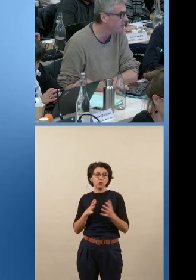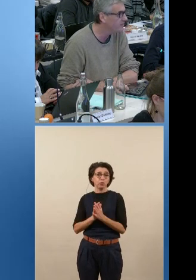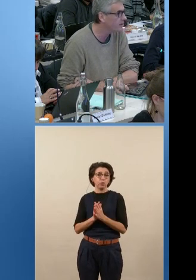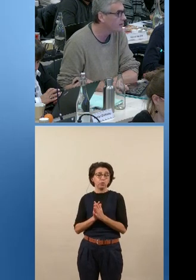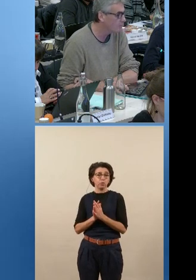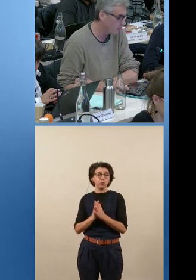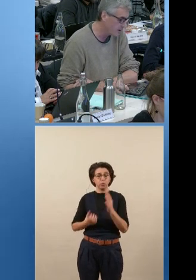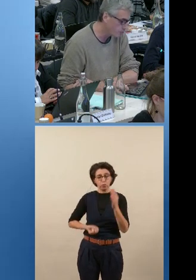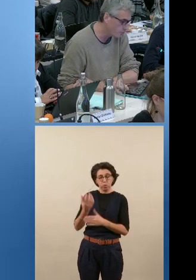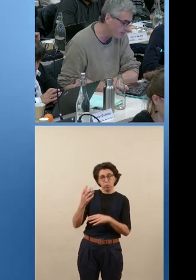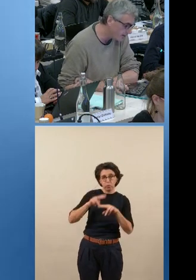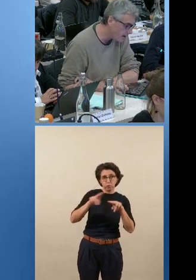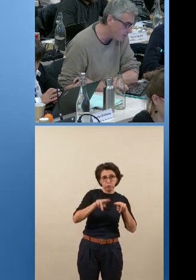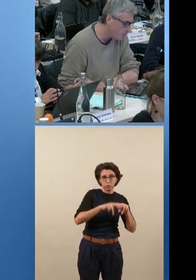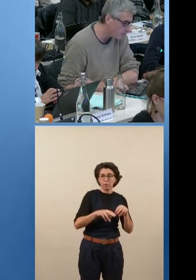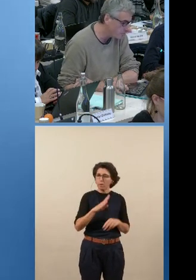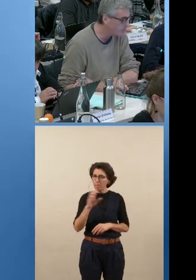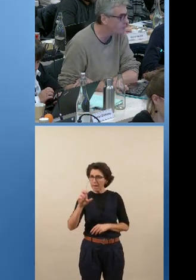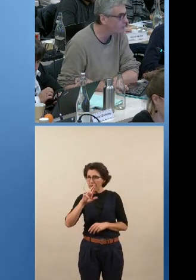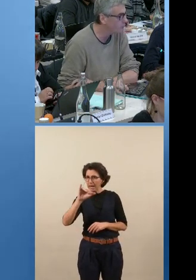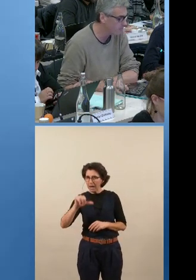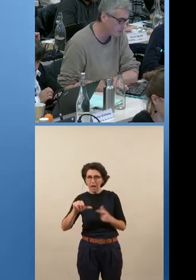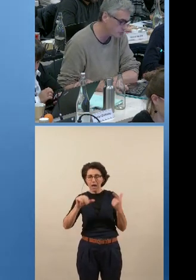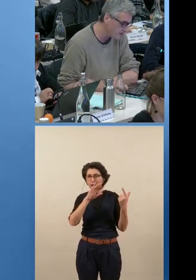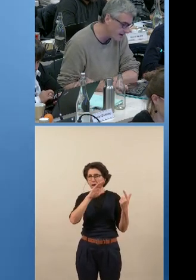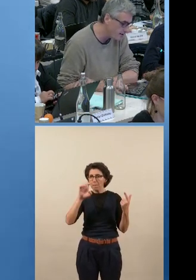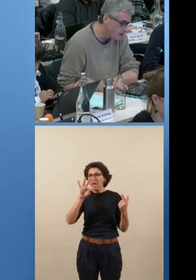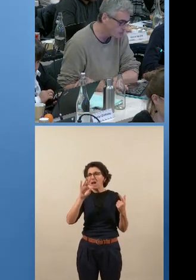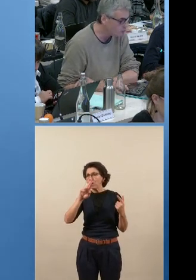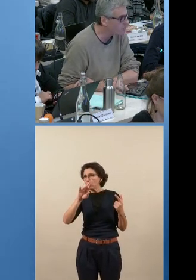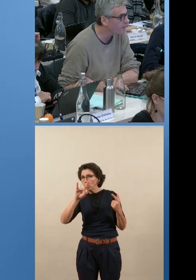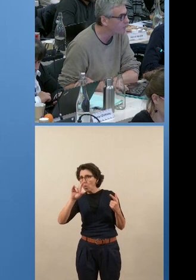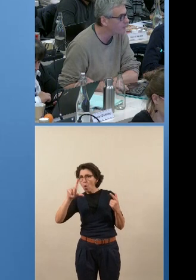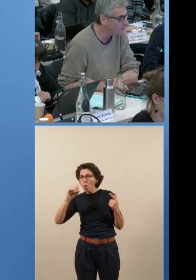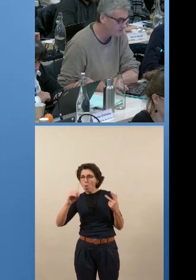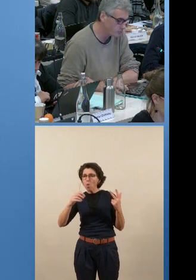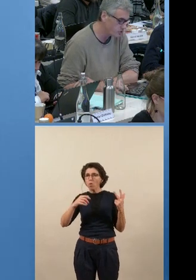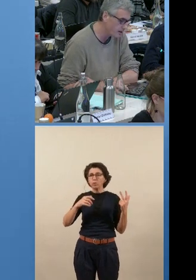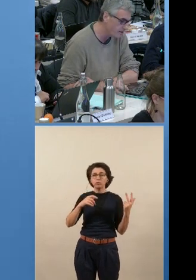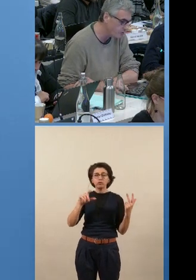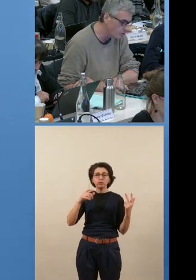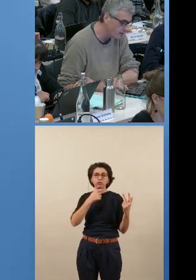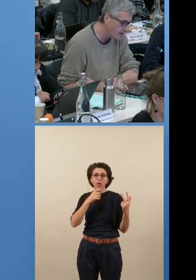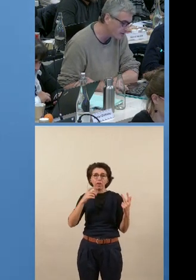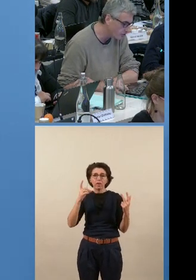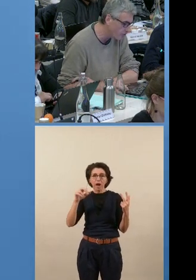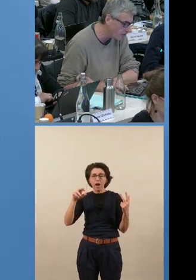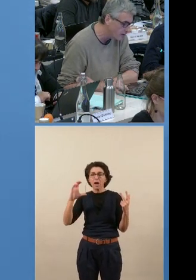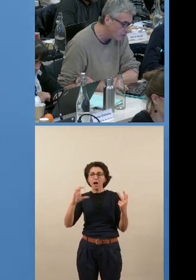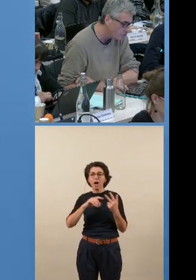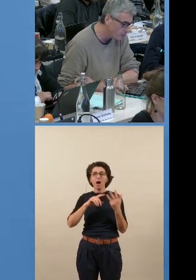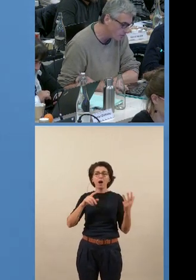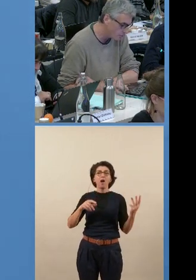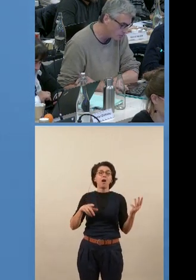faisabilité on parle de Beria on parle de bertelo on parle de Jeane d'c de jean-pud mais aussi de rein et d'UES et Anatole